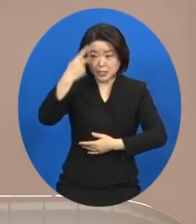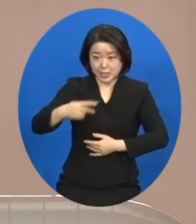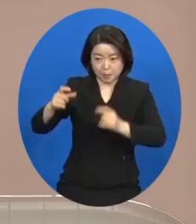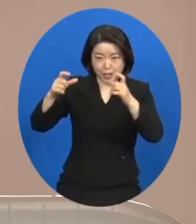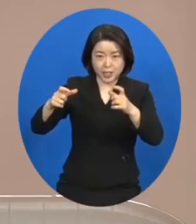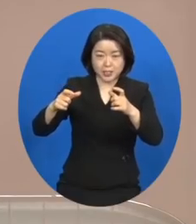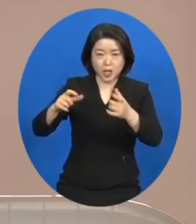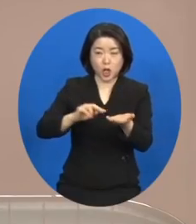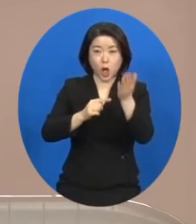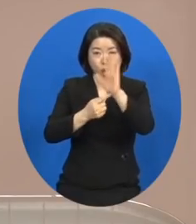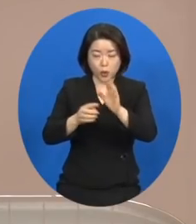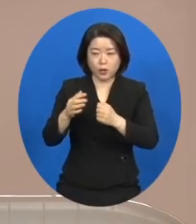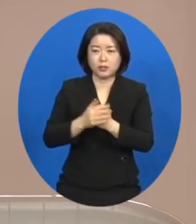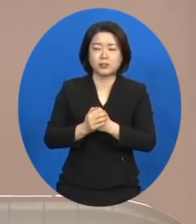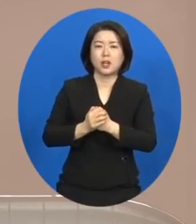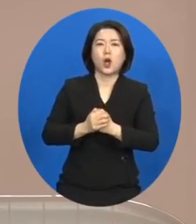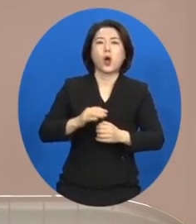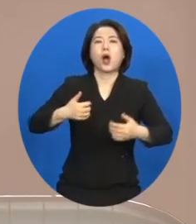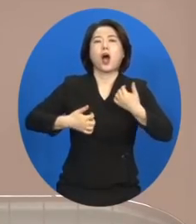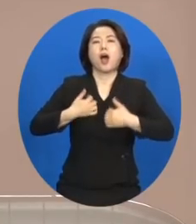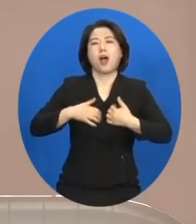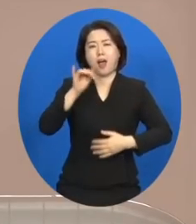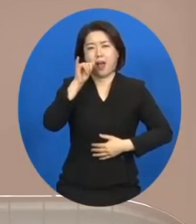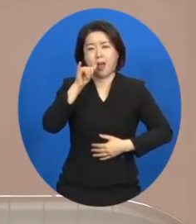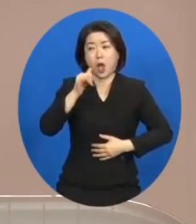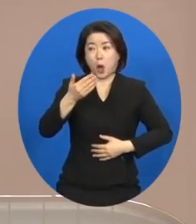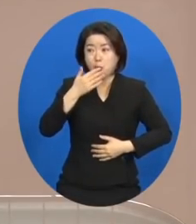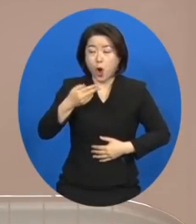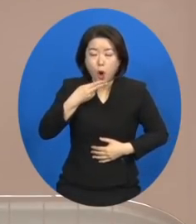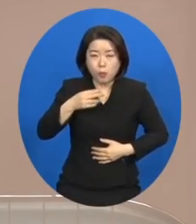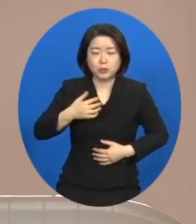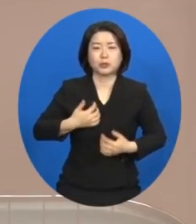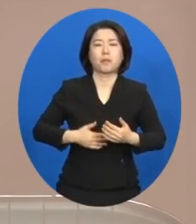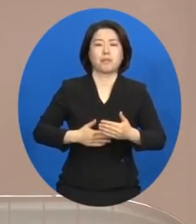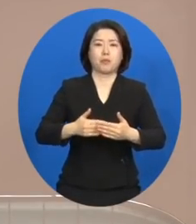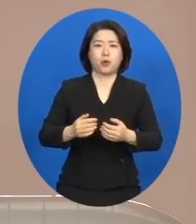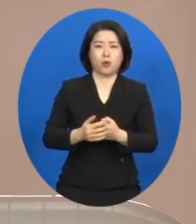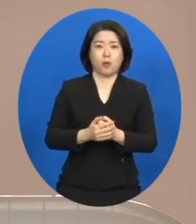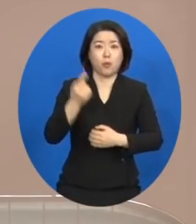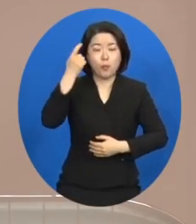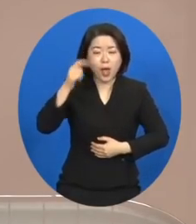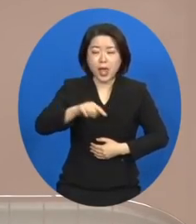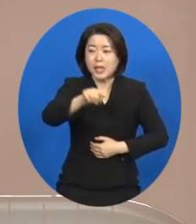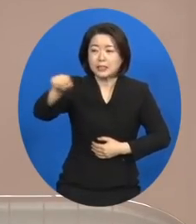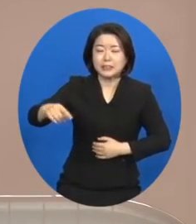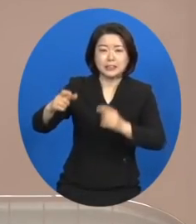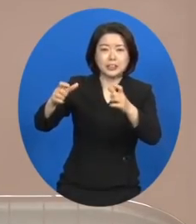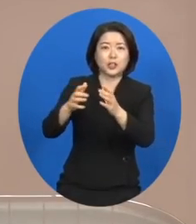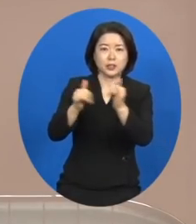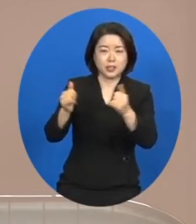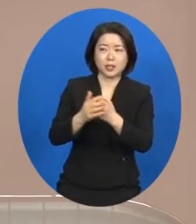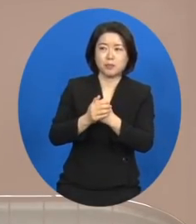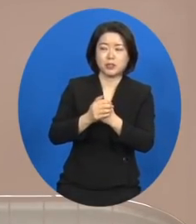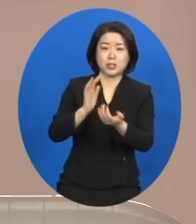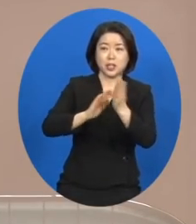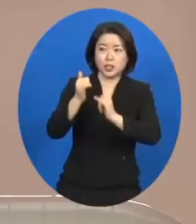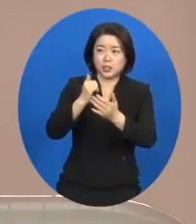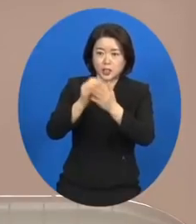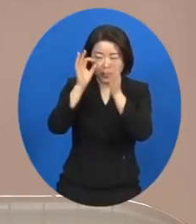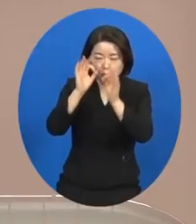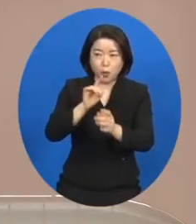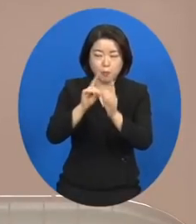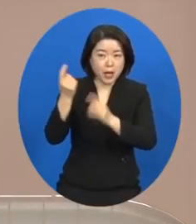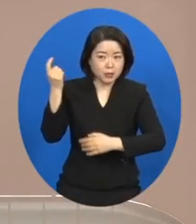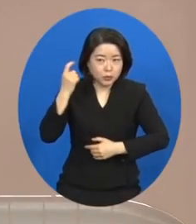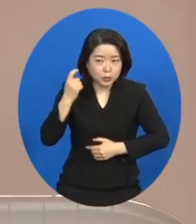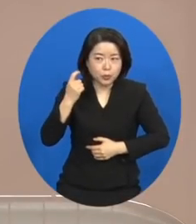그 사마리아에 있는 사람들이 예수님 말씀을 직접 듣고 믿었기 때문에 예수님은 너무나 기뻐하셨습니다.